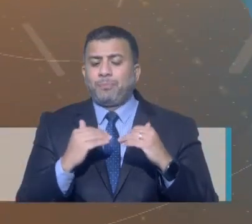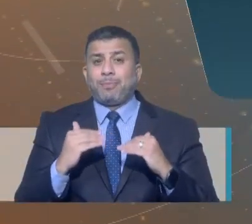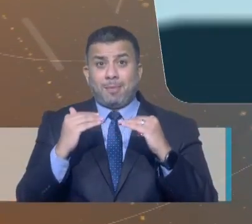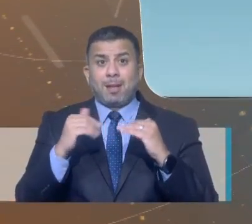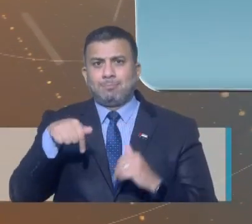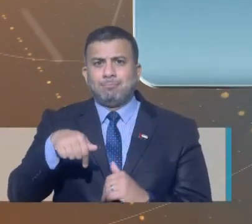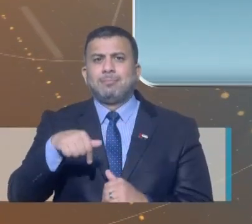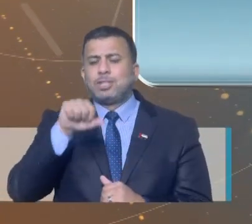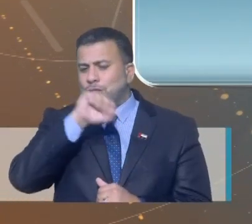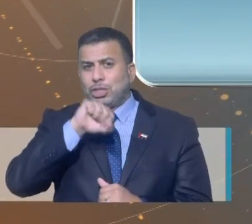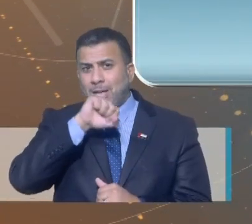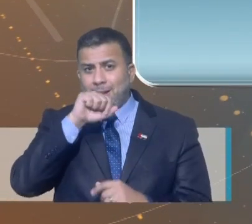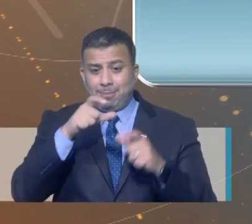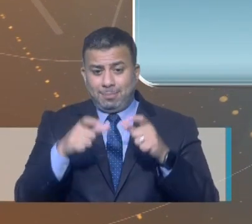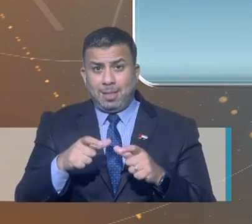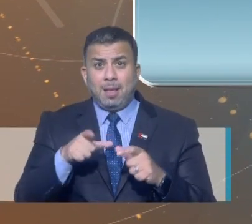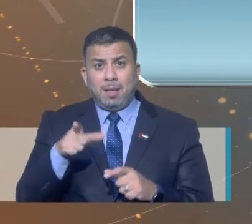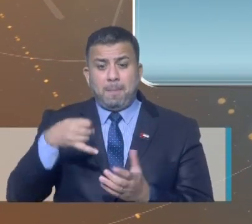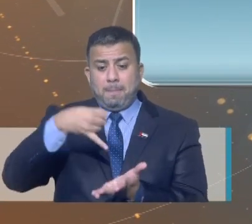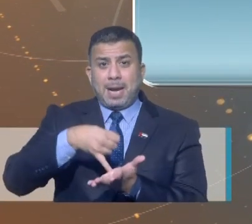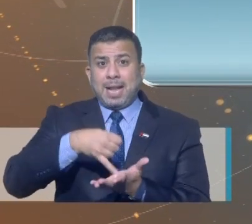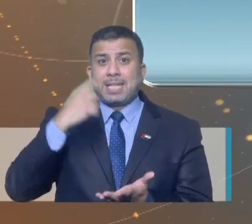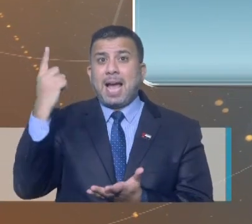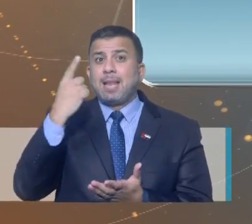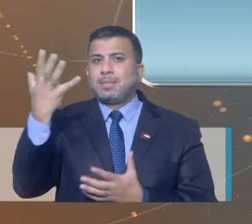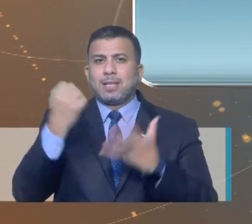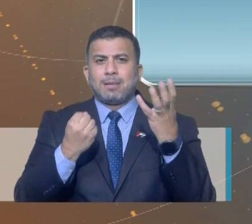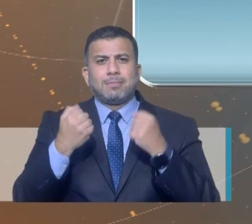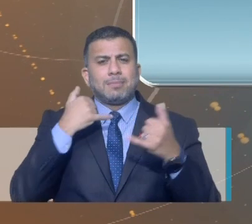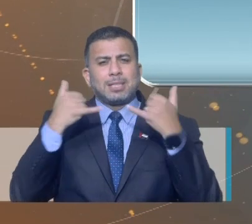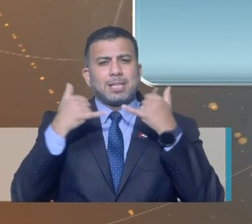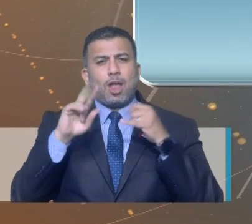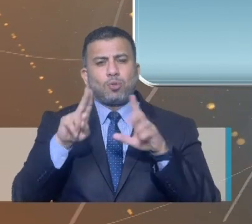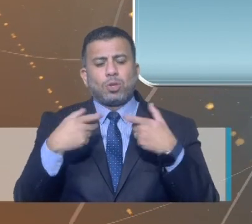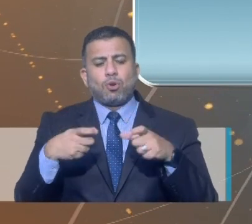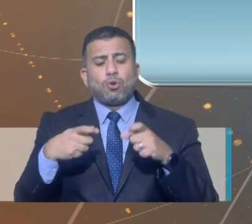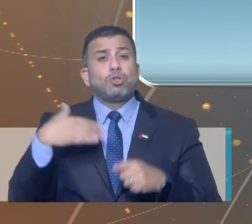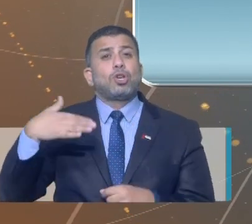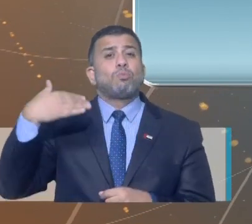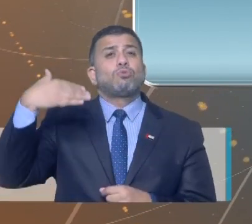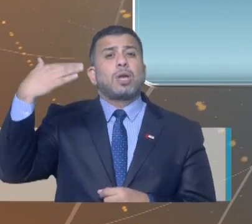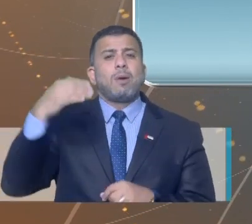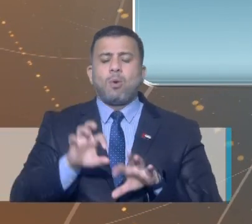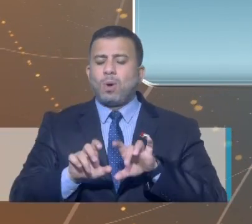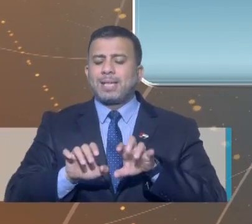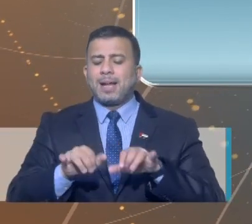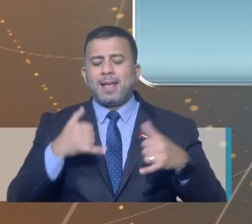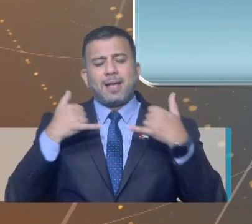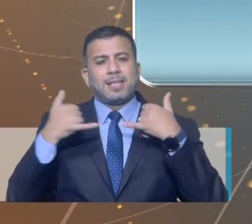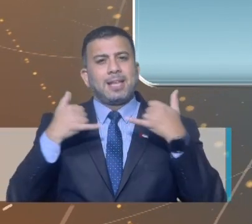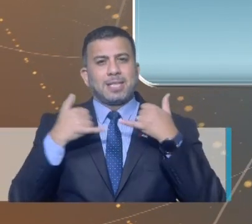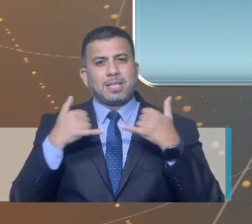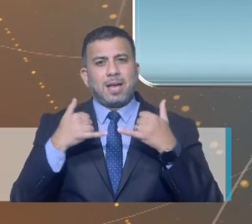تعزيز مكانه الاماره لتصبح مركزا عالميا يستقطب قطاع الاتصال وتكنولوجيا المستقبل